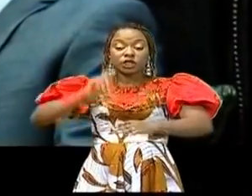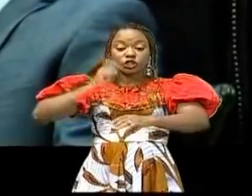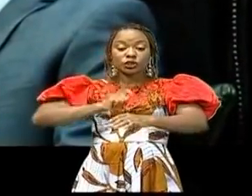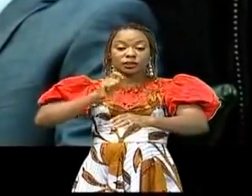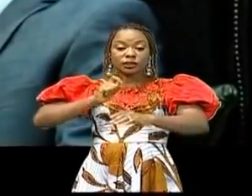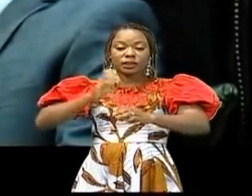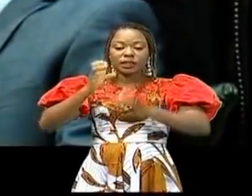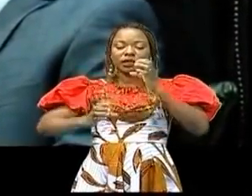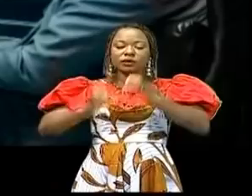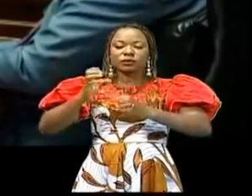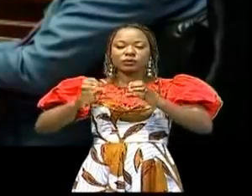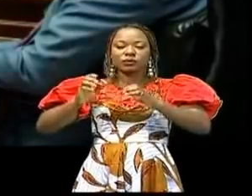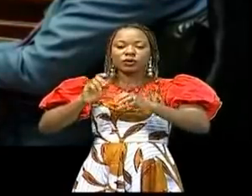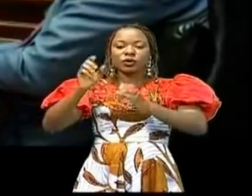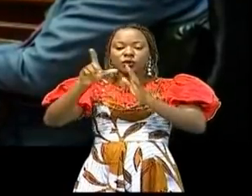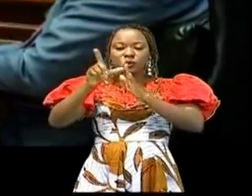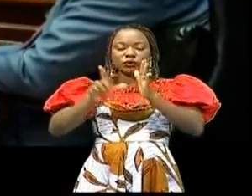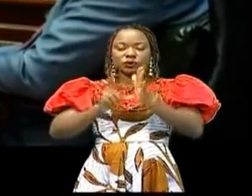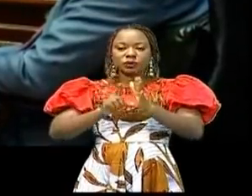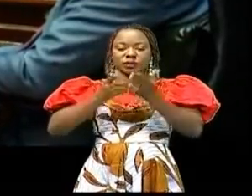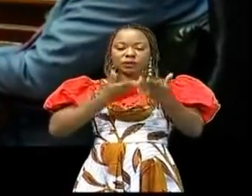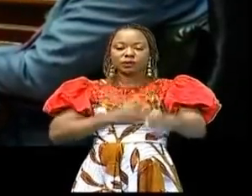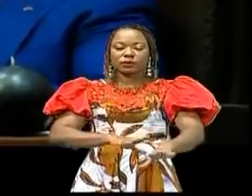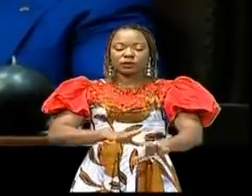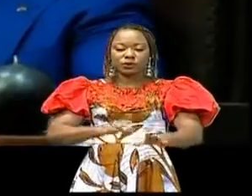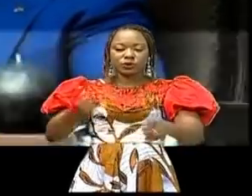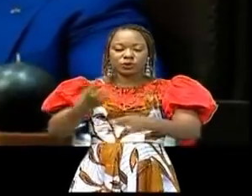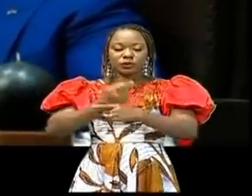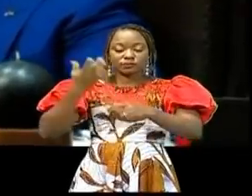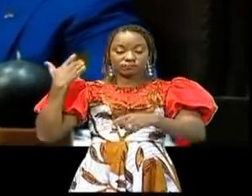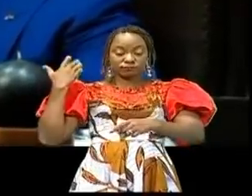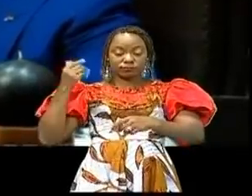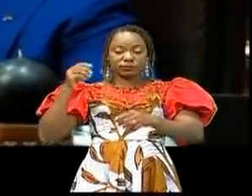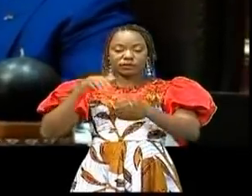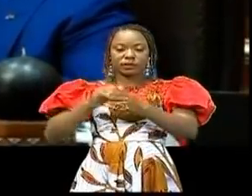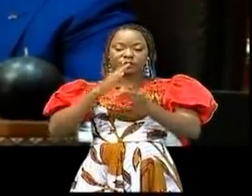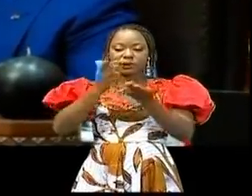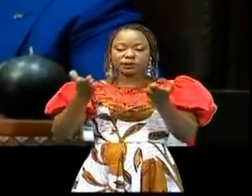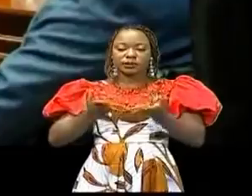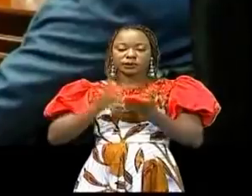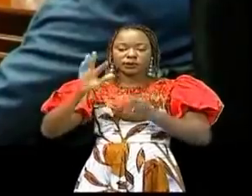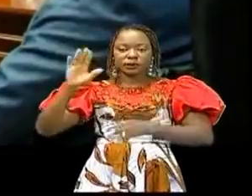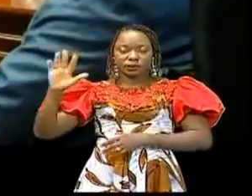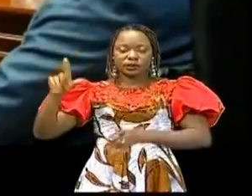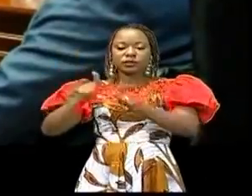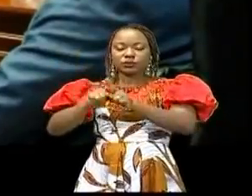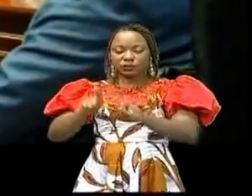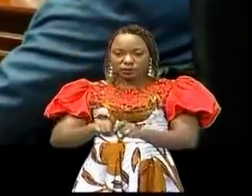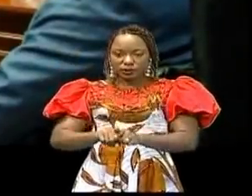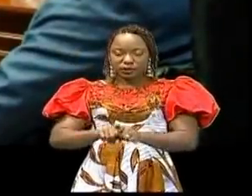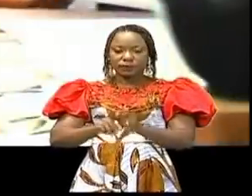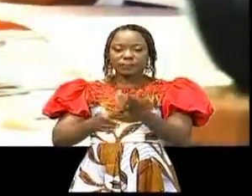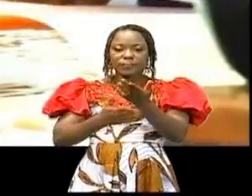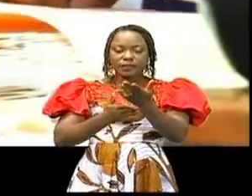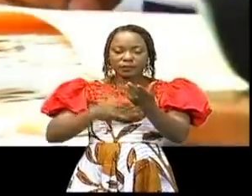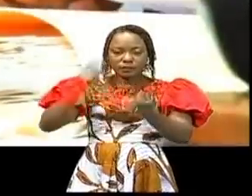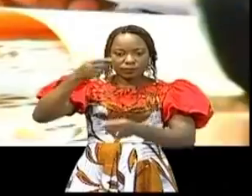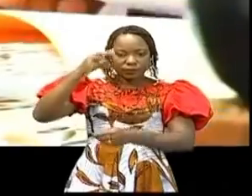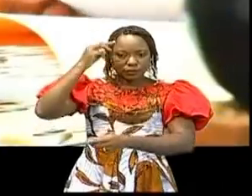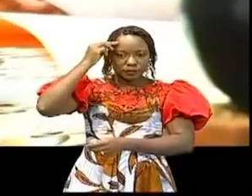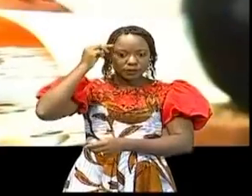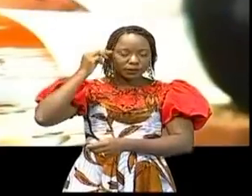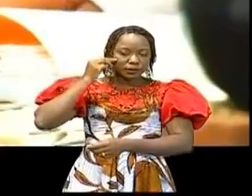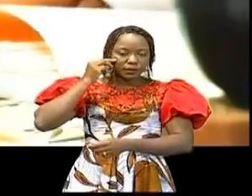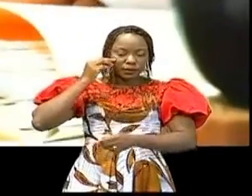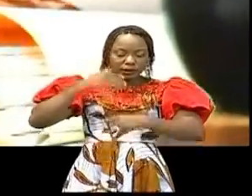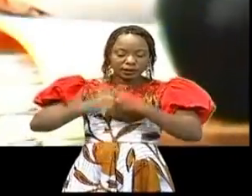Cour constitutionnelle décédé il y a quelques jours à Kinshasa. Il a demandé au Premier ministre de travailler